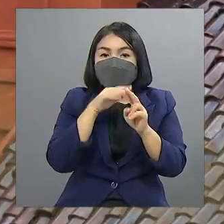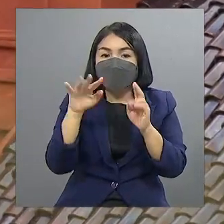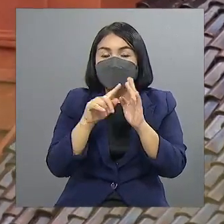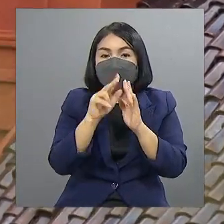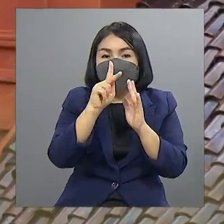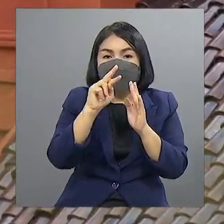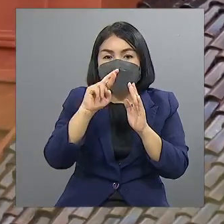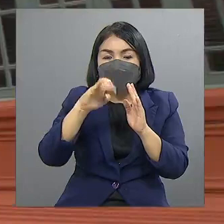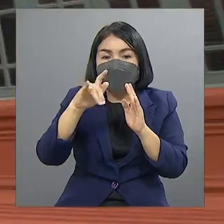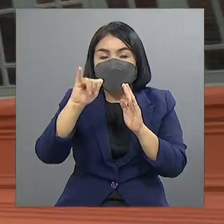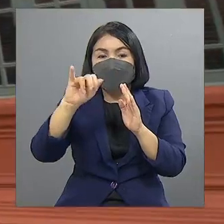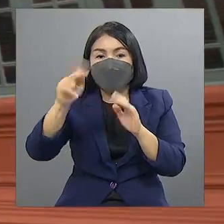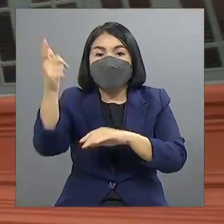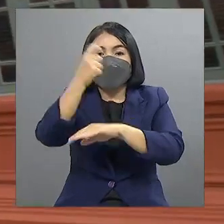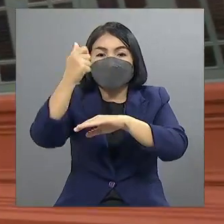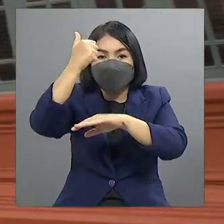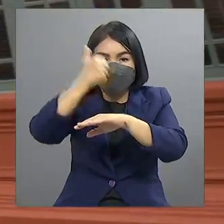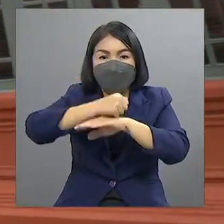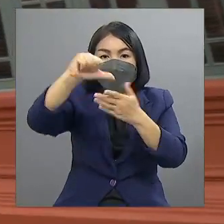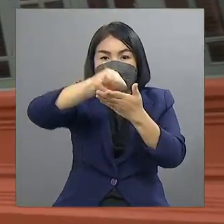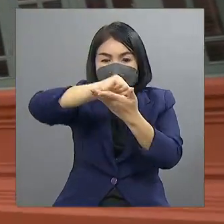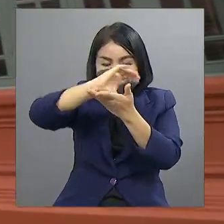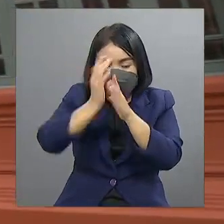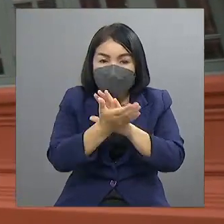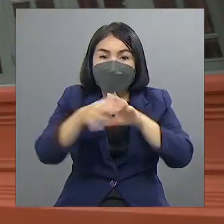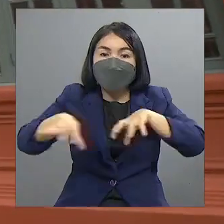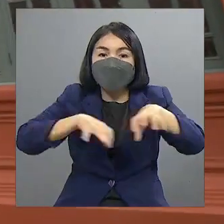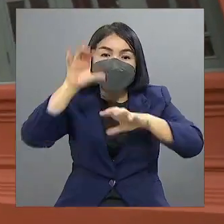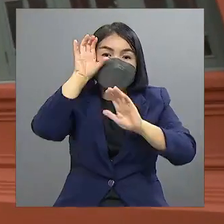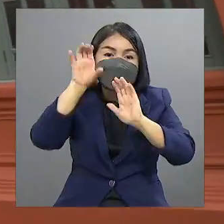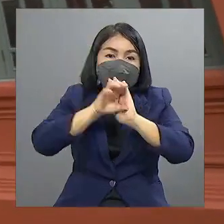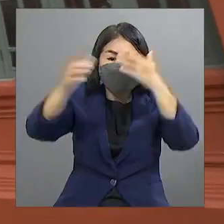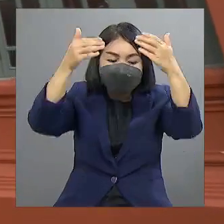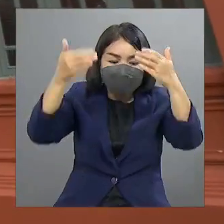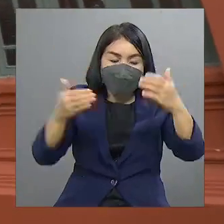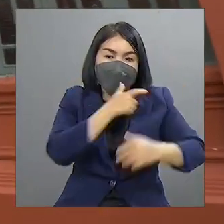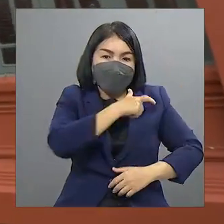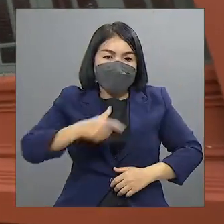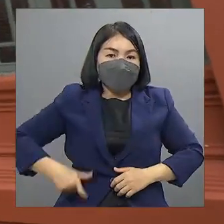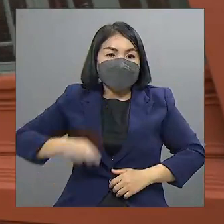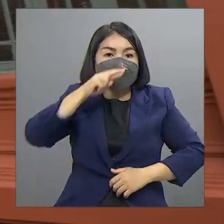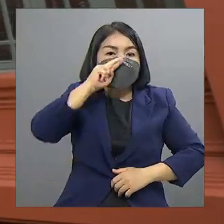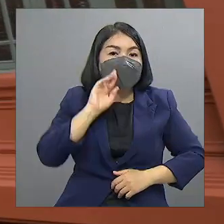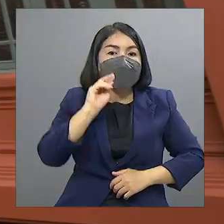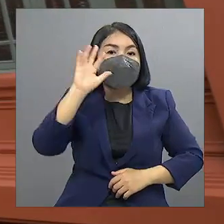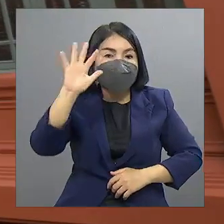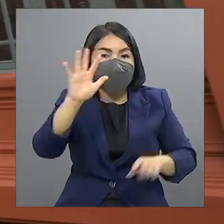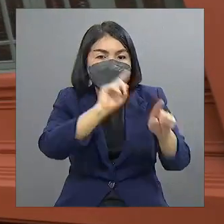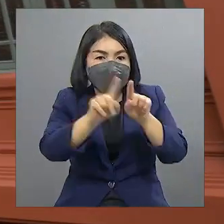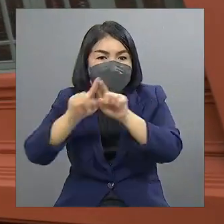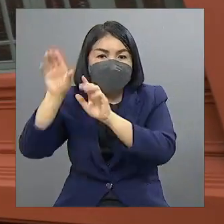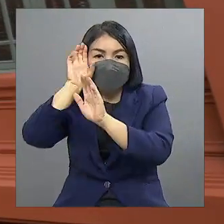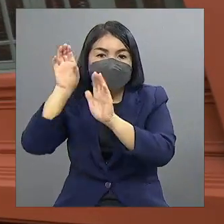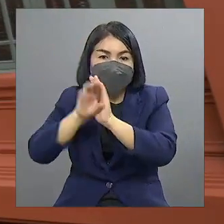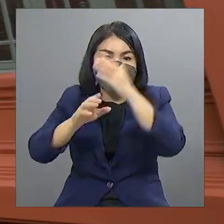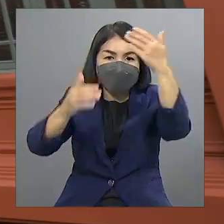ดีได้ปรับปรุงเพื่อเป็นที่จัดแสดงนิทรรศการพระราชประวัติและพระราชกรณียกิจในรัชกาลที่5ซึ่งเป็นปีที่องค์การยูเน